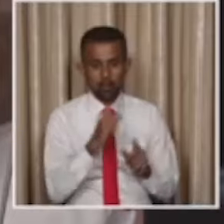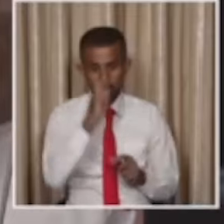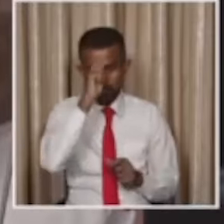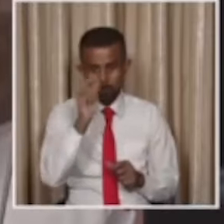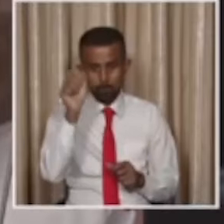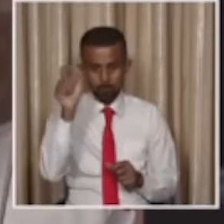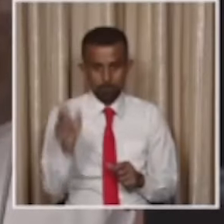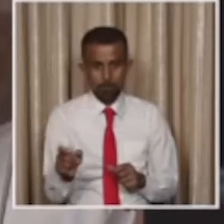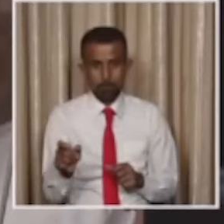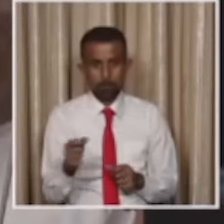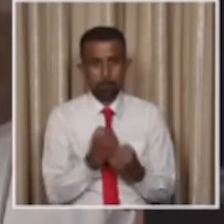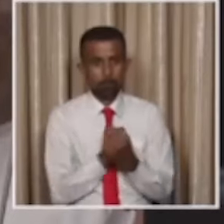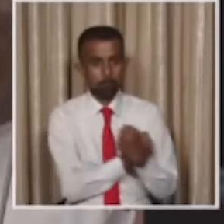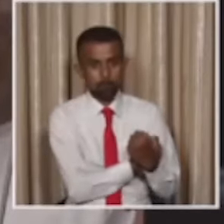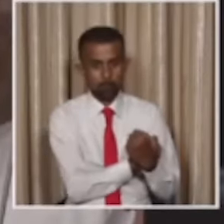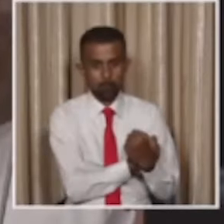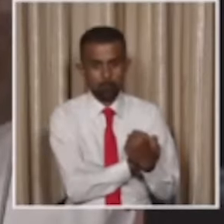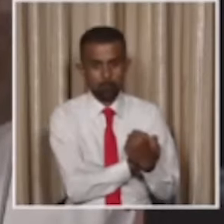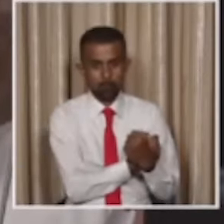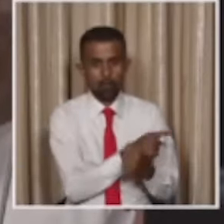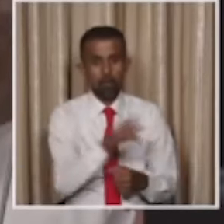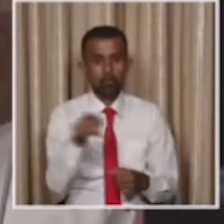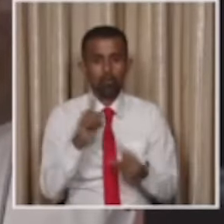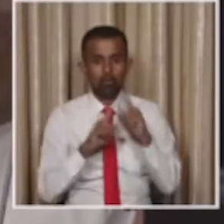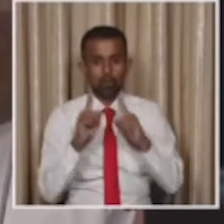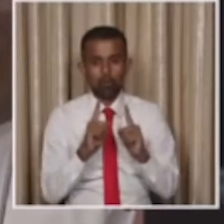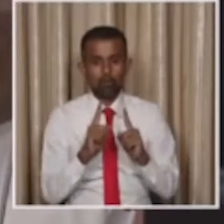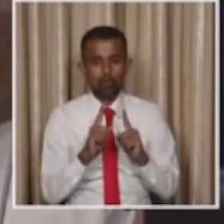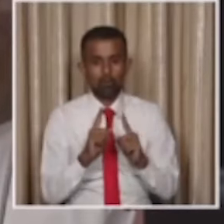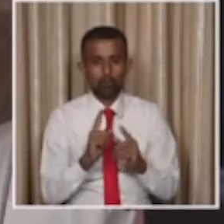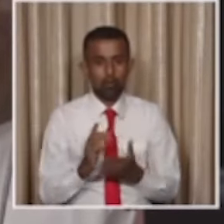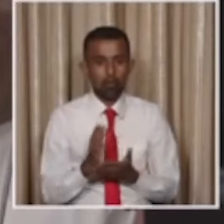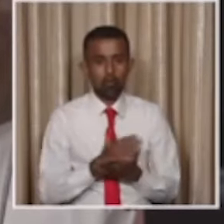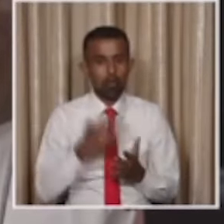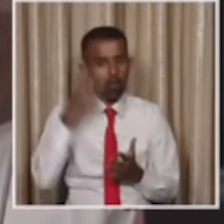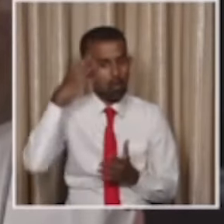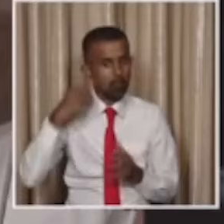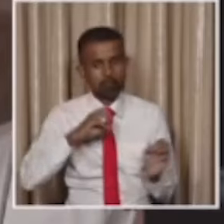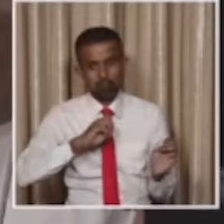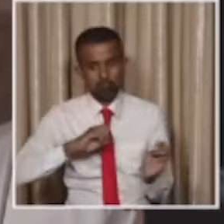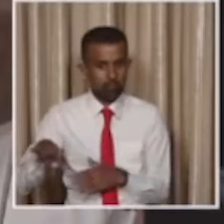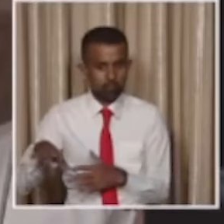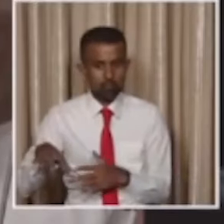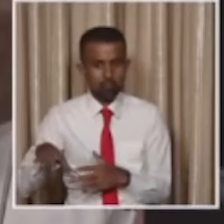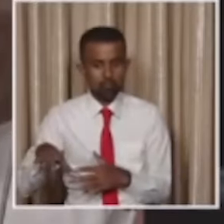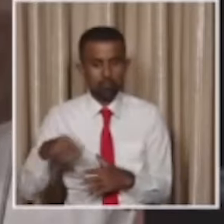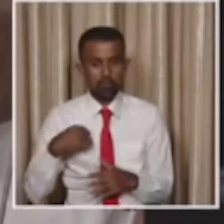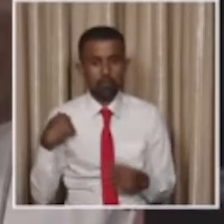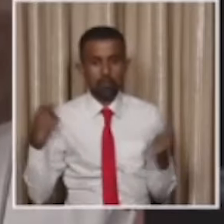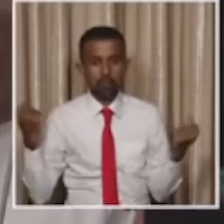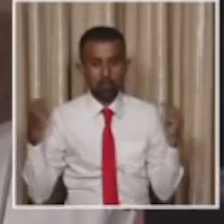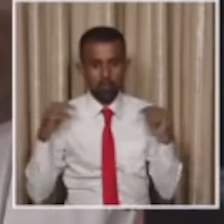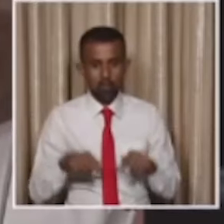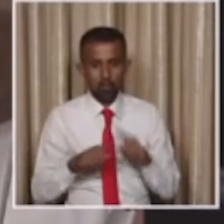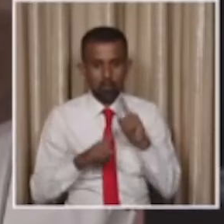මන්ත්‍රීතුමා අත්තඩංගු හිටියද කවුද කතා කරේ කියලා අපි ඒවට යන්නේ නැහැ. මේ ඔක්කොම අමතක කරලා දාමු. මම අපිට ඇවිල්ලා කතා කළා.